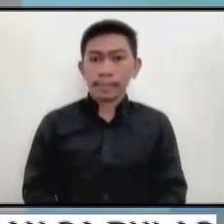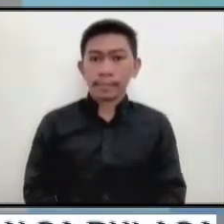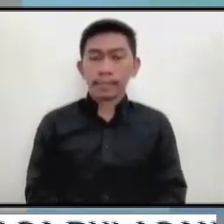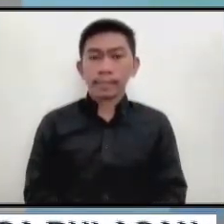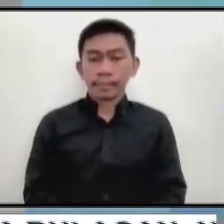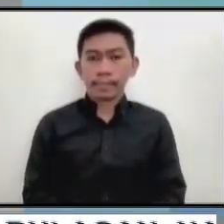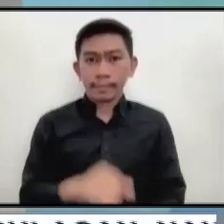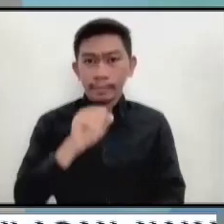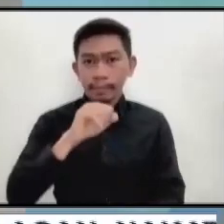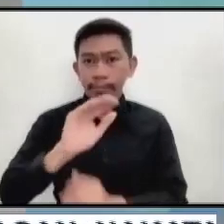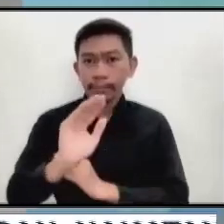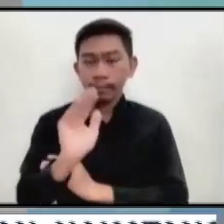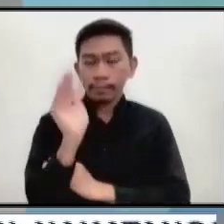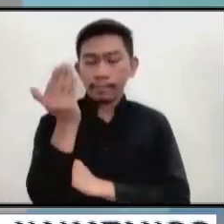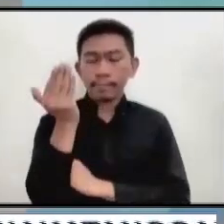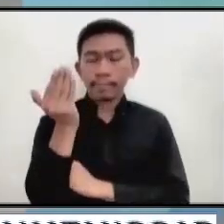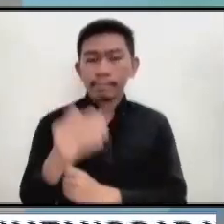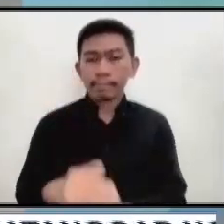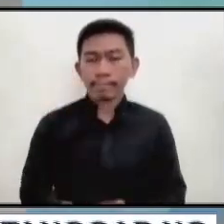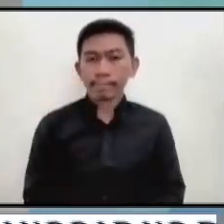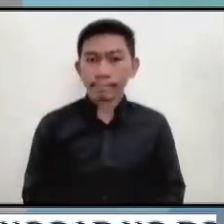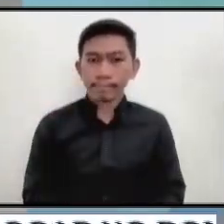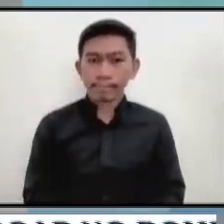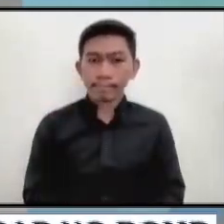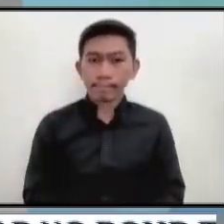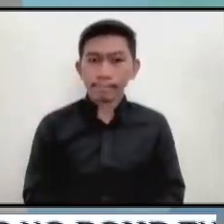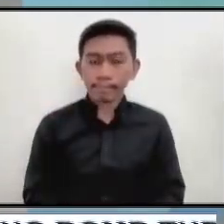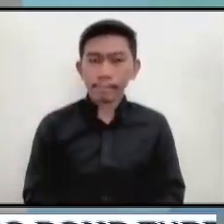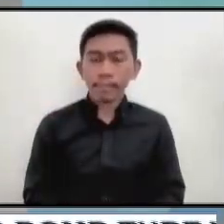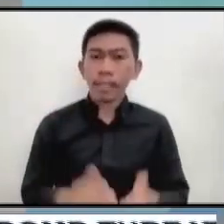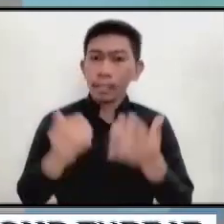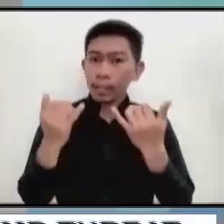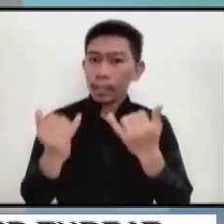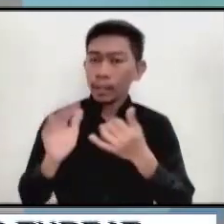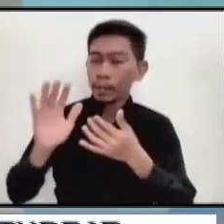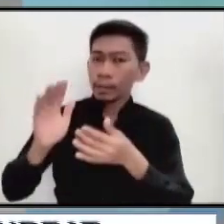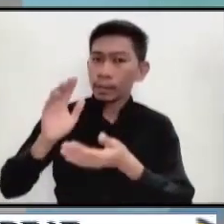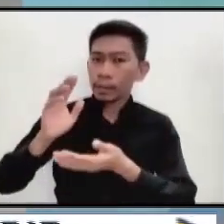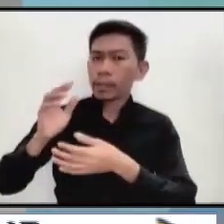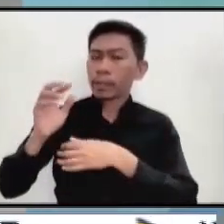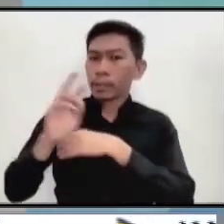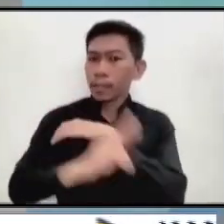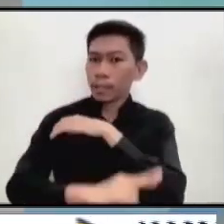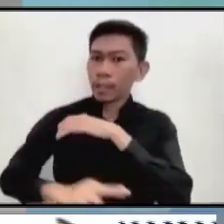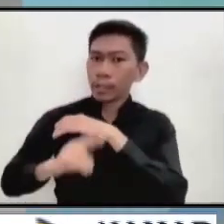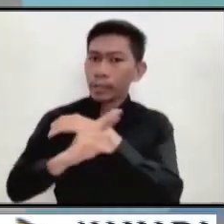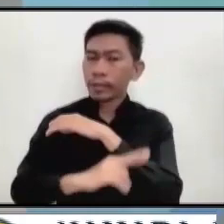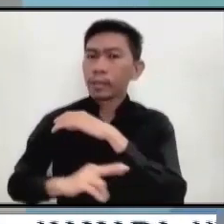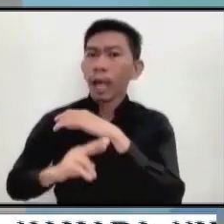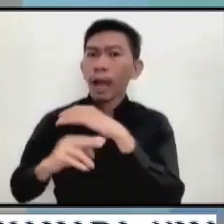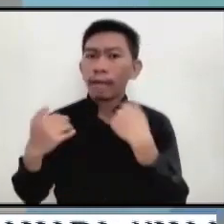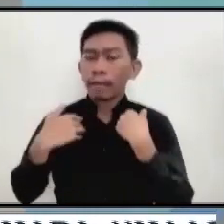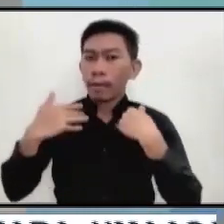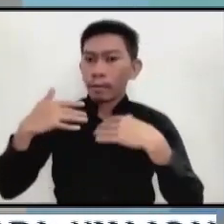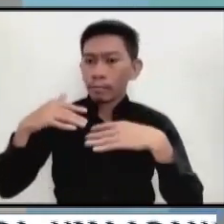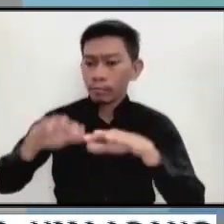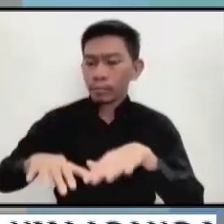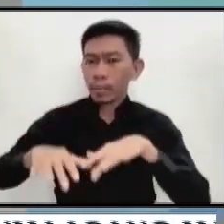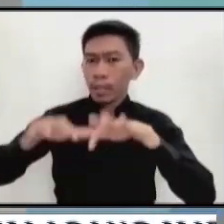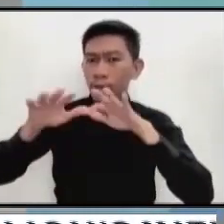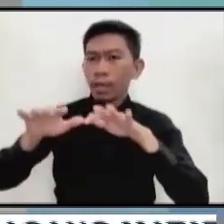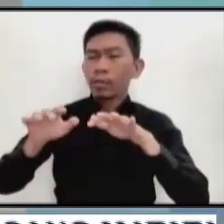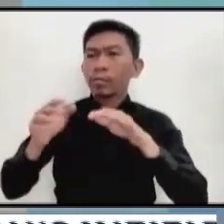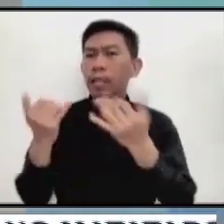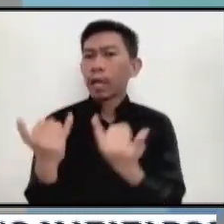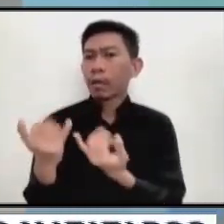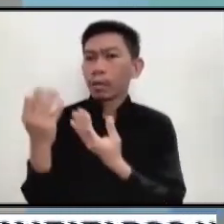po. Meron pong pagbaha sa inyong lalawigan. Kamusta na po yung ating mga kababayan dyan?